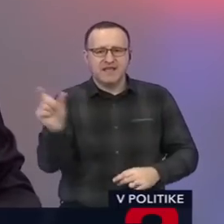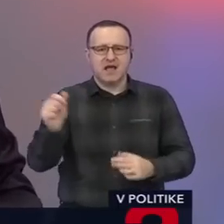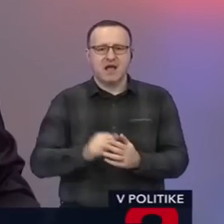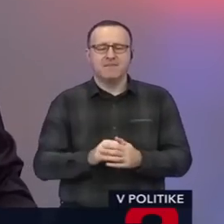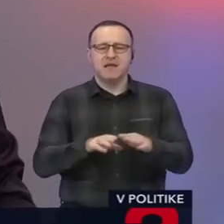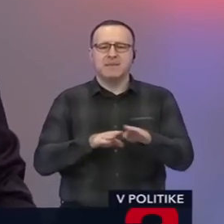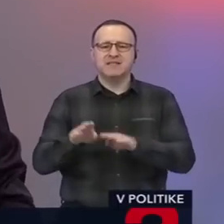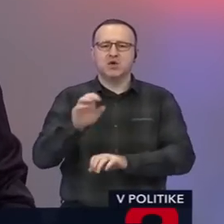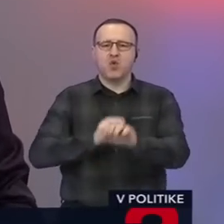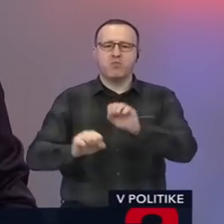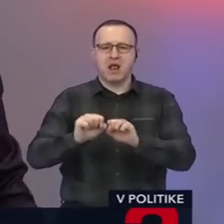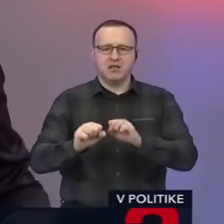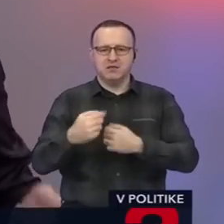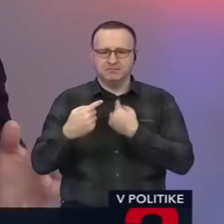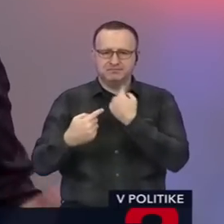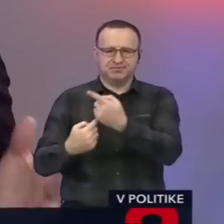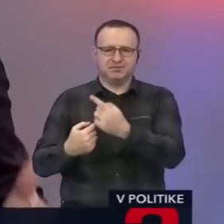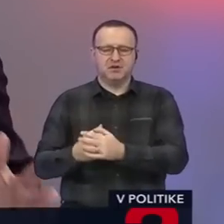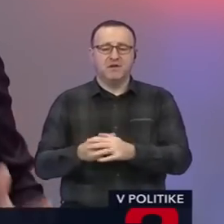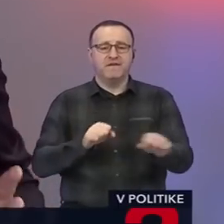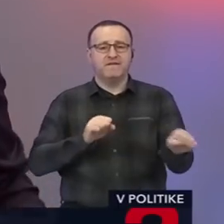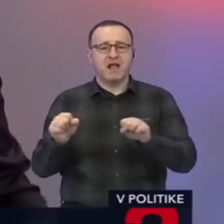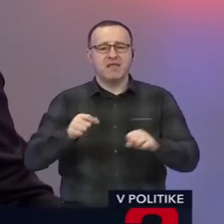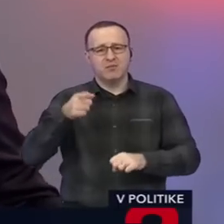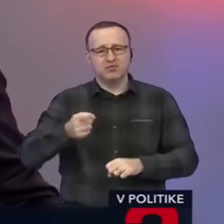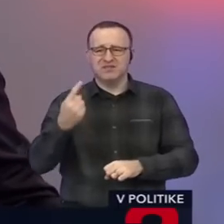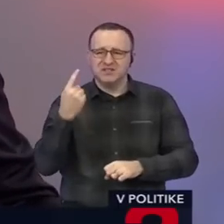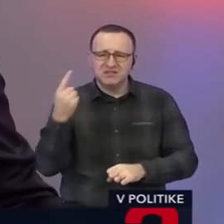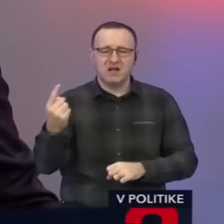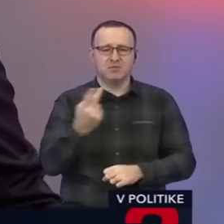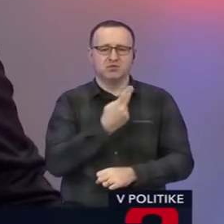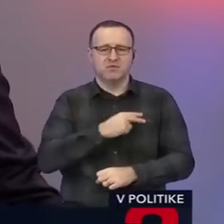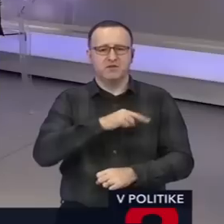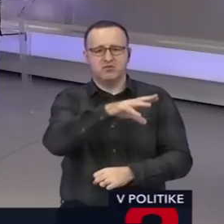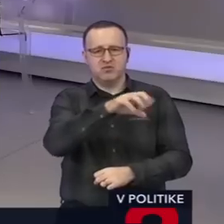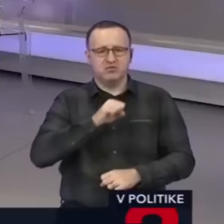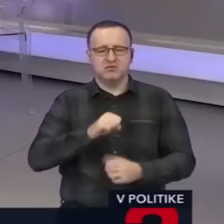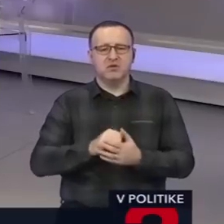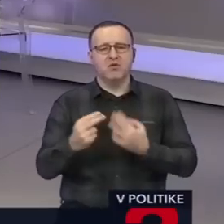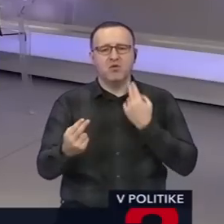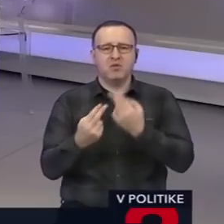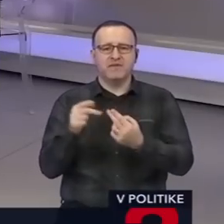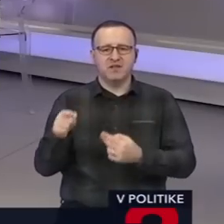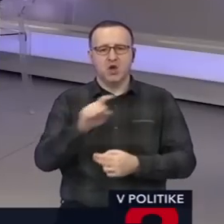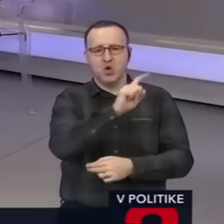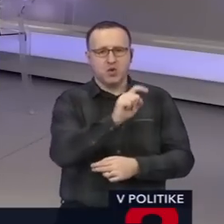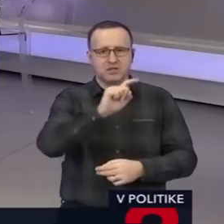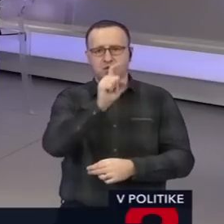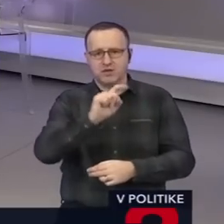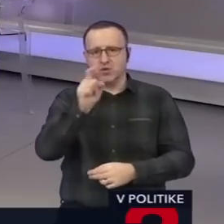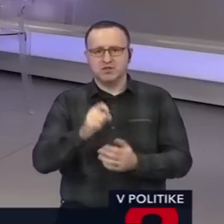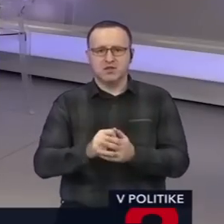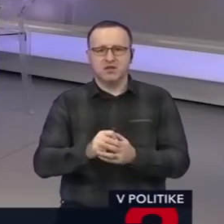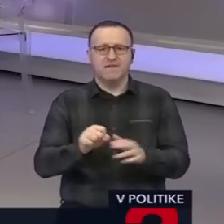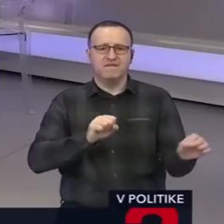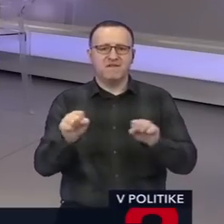obrany Jaroslav Naď, že vláda musí sama prevziať zodpovednosť za zodpovedanie týchto otáznikov, musí sa prikloniť k